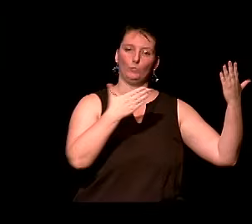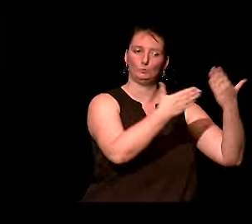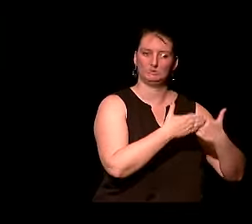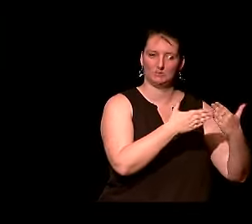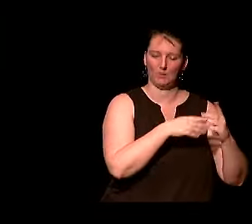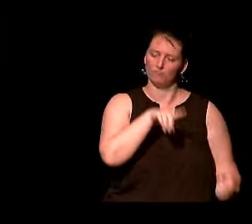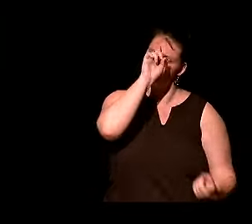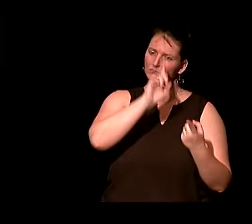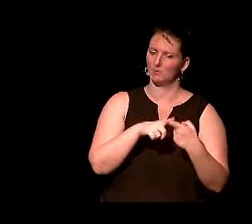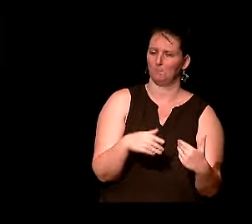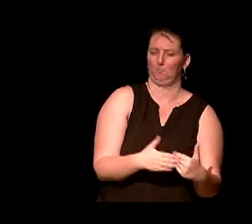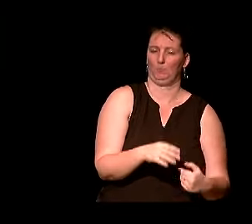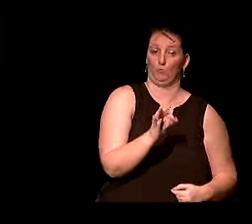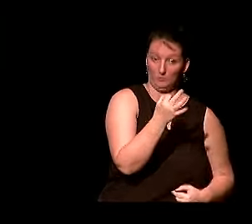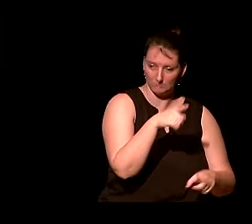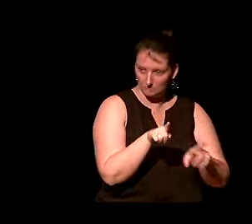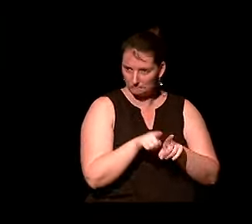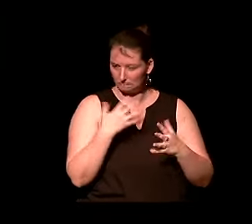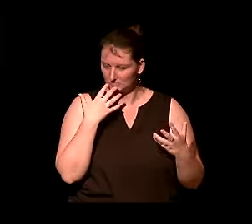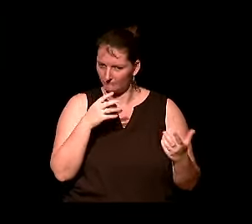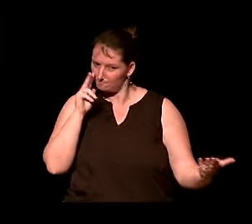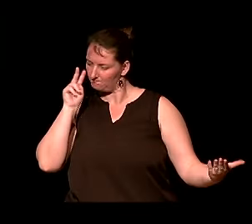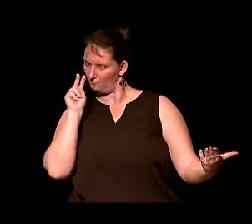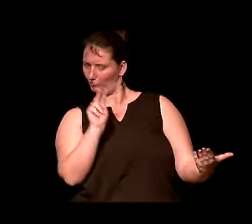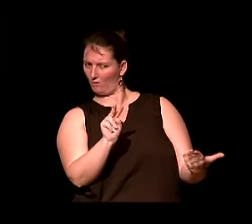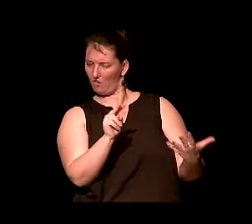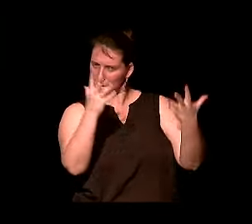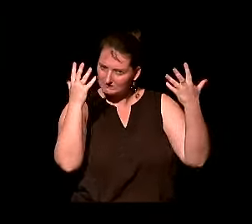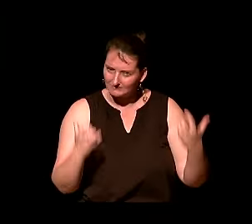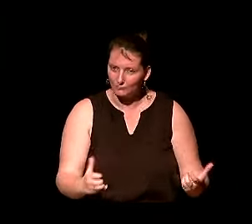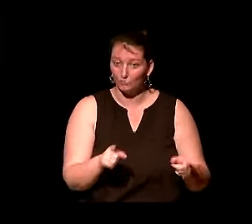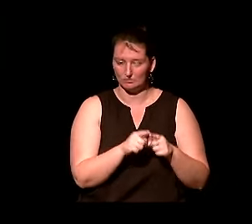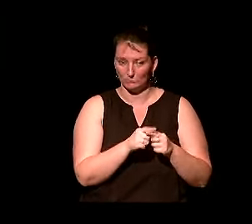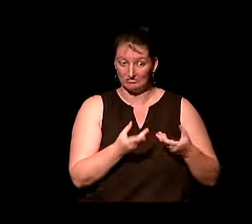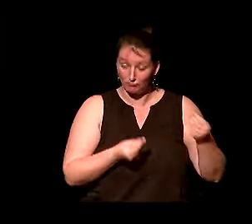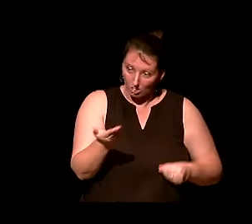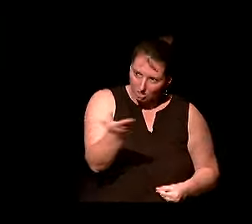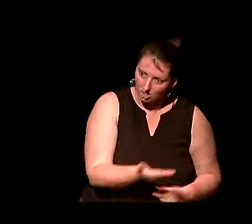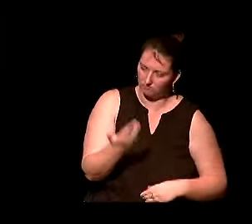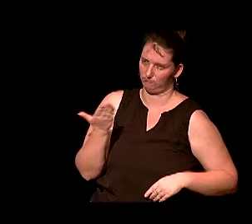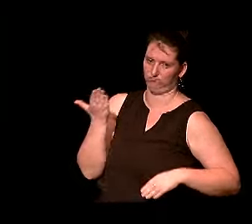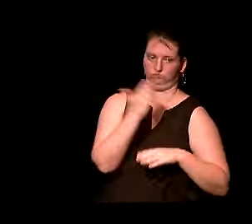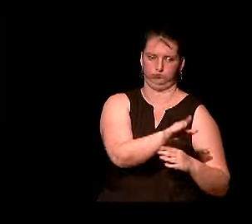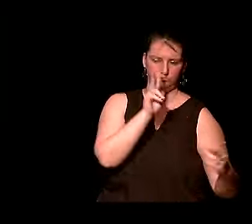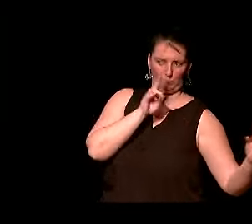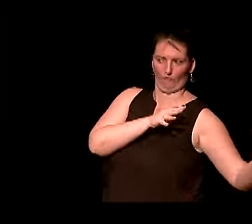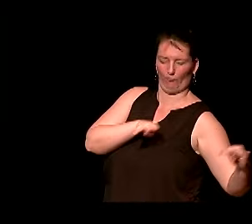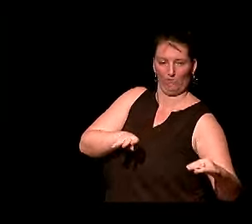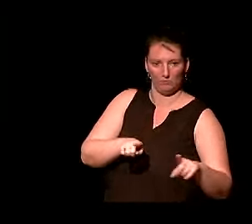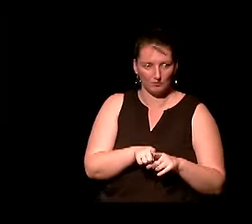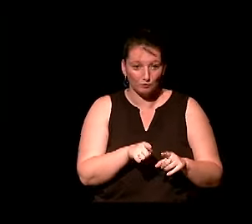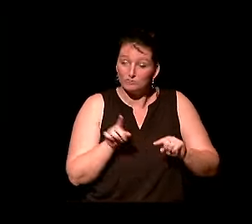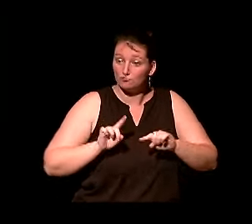que leur thème. Ils partagent une même volonté de voir, une même volonté de donner à voir, une même volonté d'arriver à